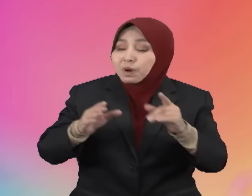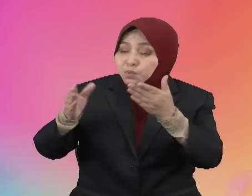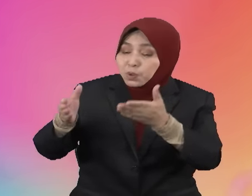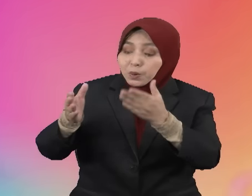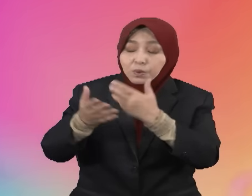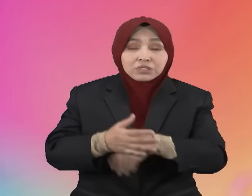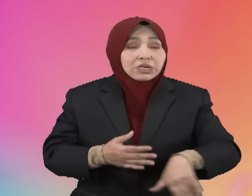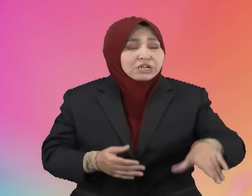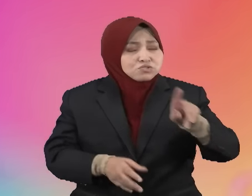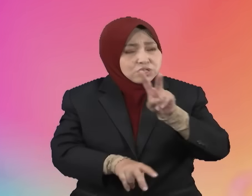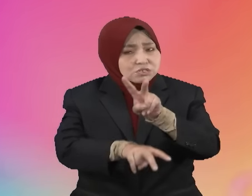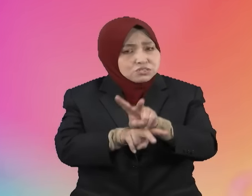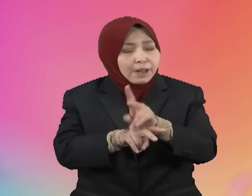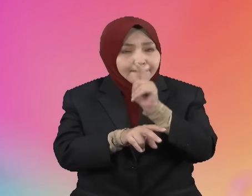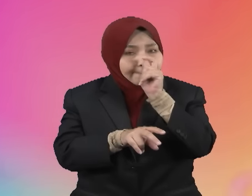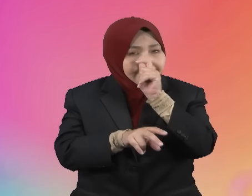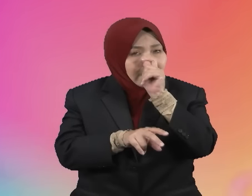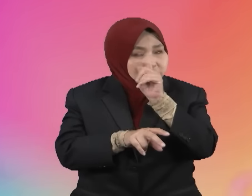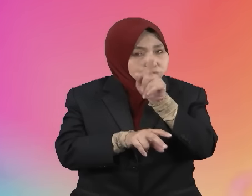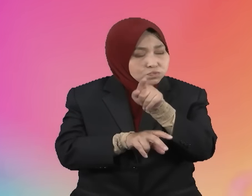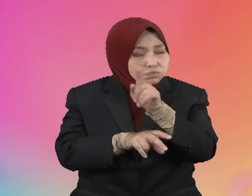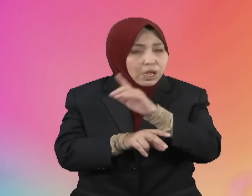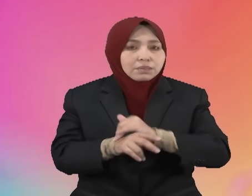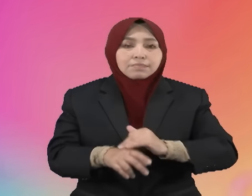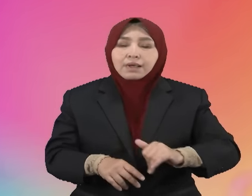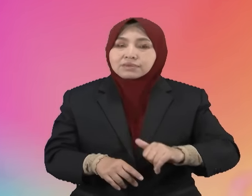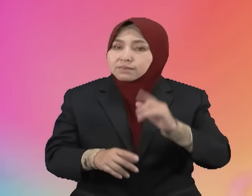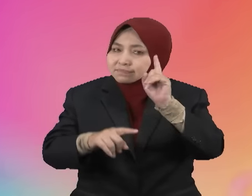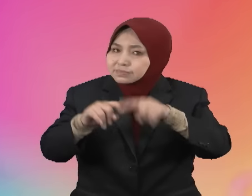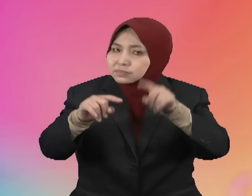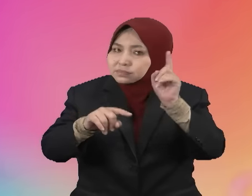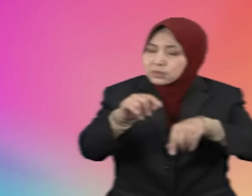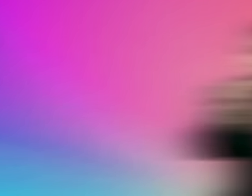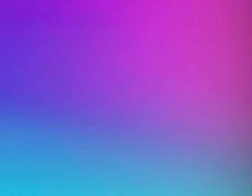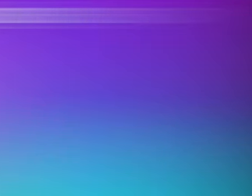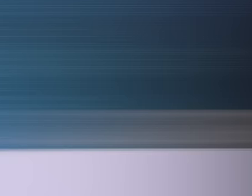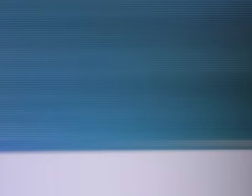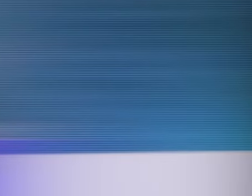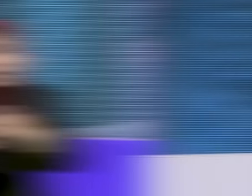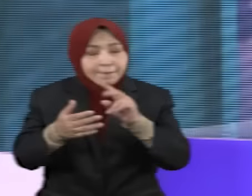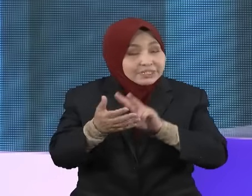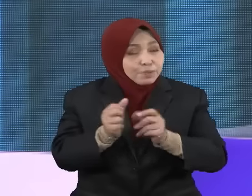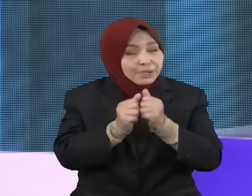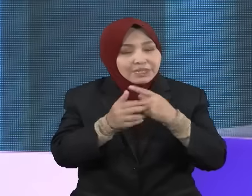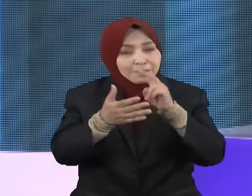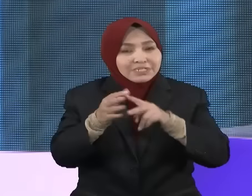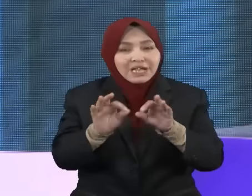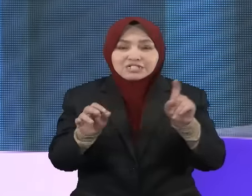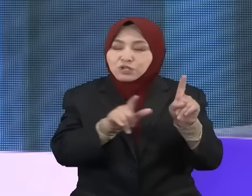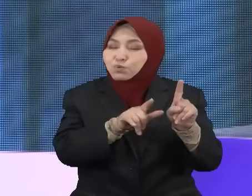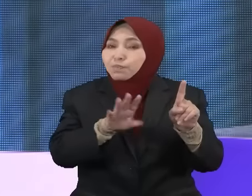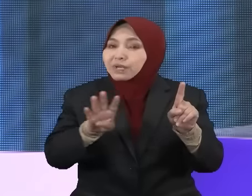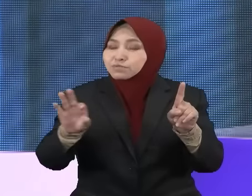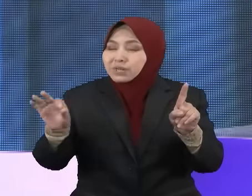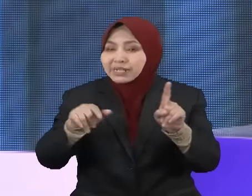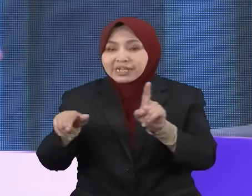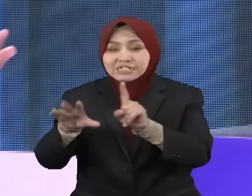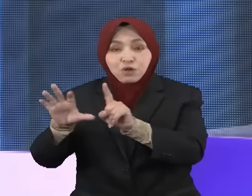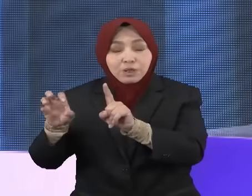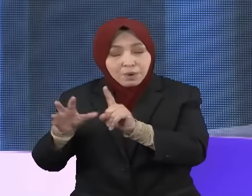yang palsu dan larangan untuk mengikutinya. Mari sama-sama kita membaca ayat 149 hingga 150 ini bersama Al-Fadhil